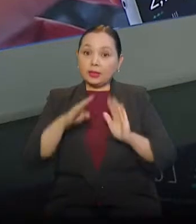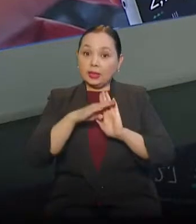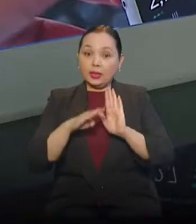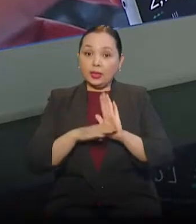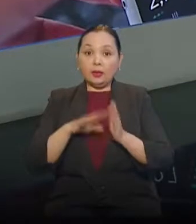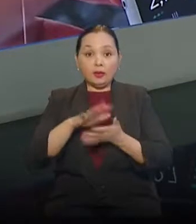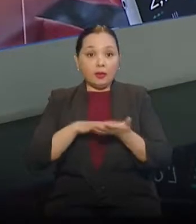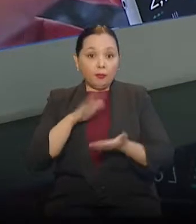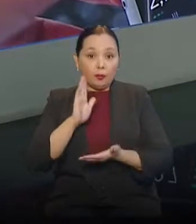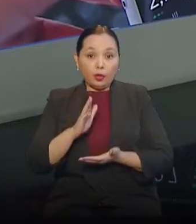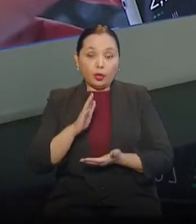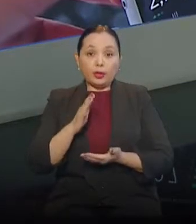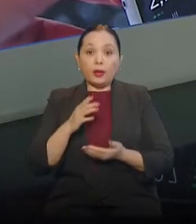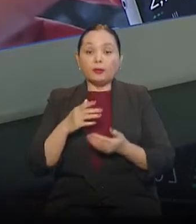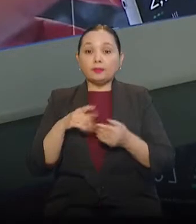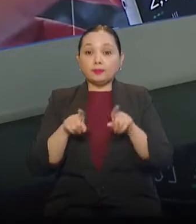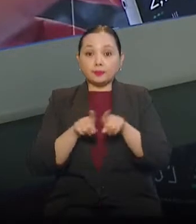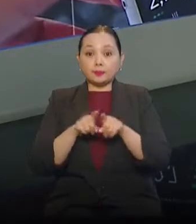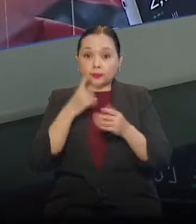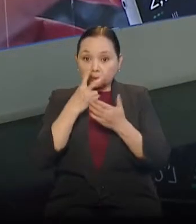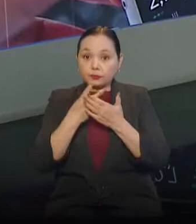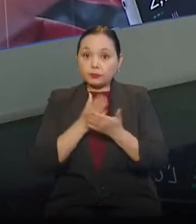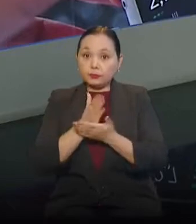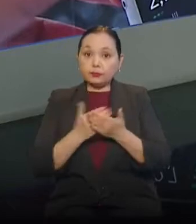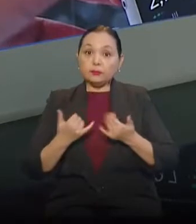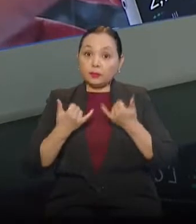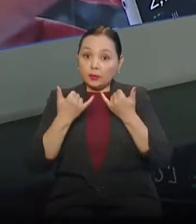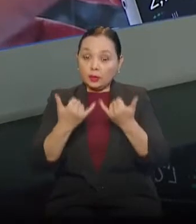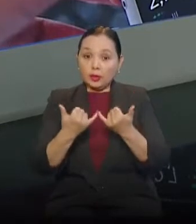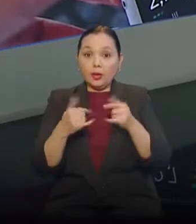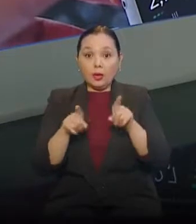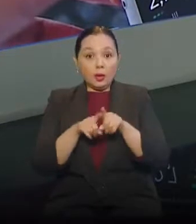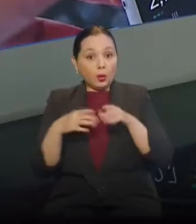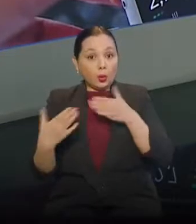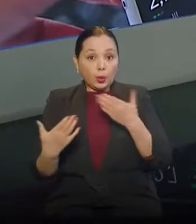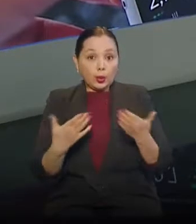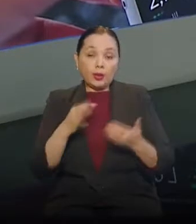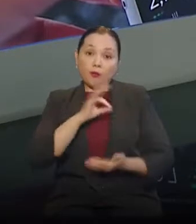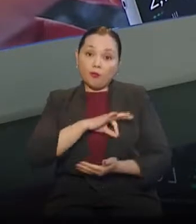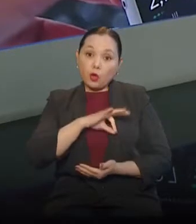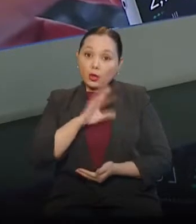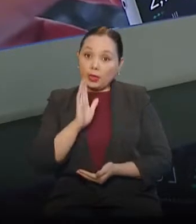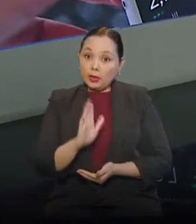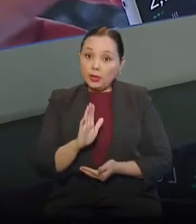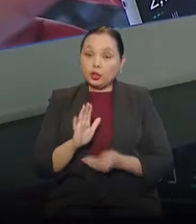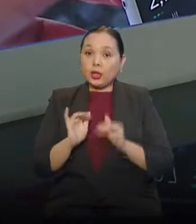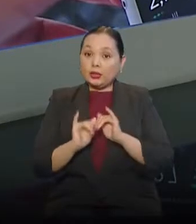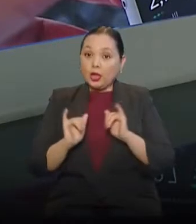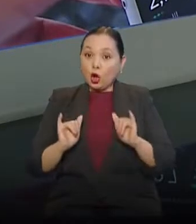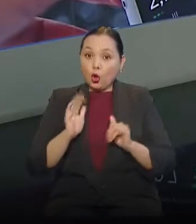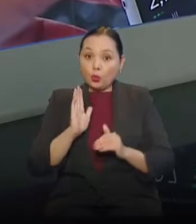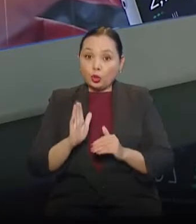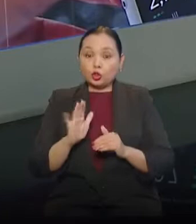Dasturumuz devam etdi. Çekene savdo ve xizmat ko'rsatish sohasida nazorat kassa texnikasidan foydalanishni takomillashtirishga doir